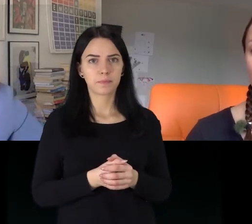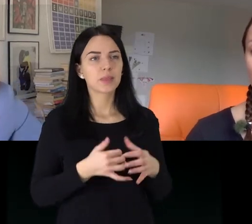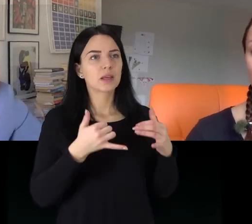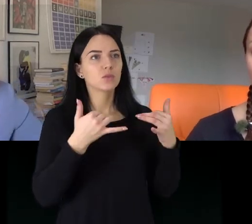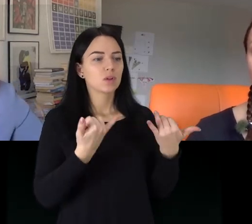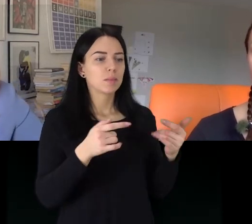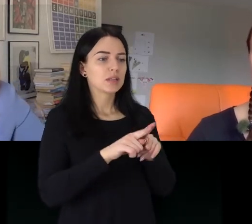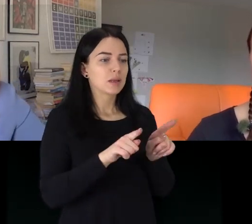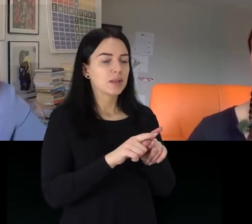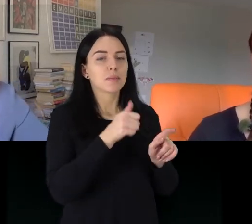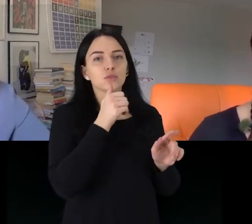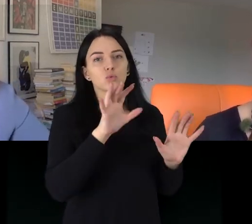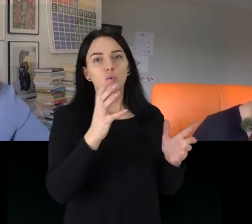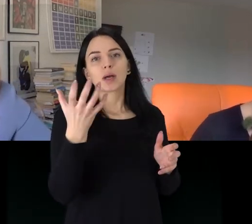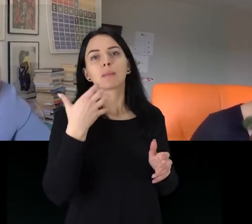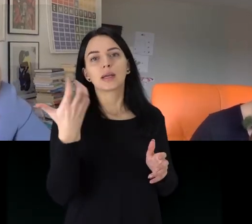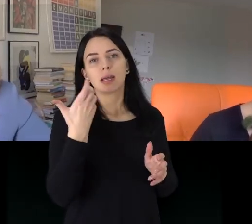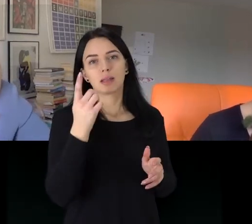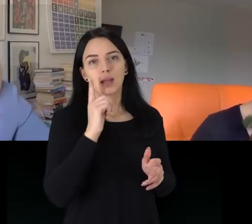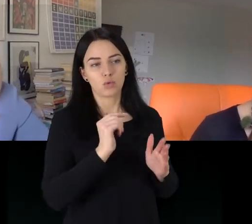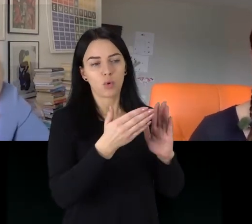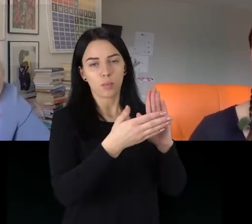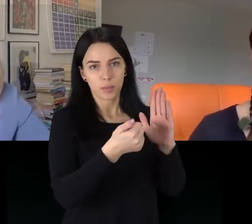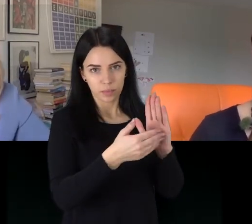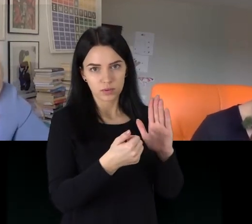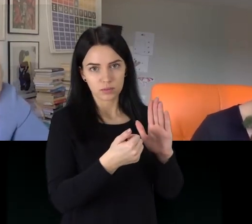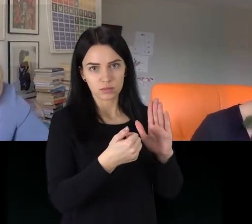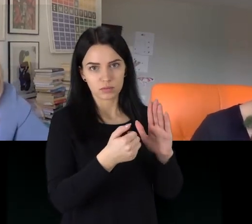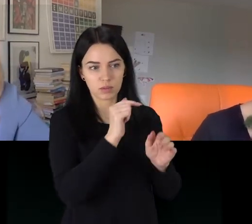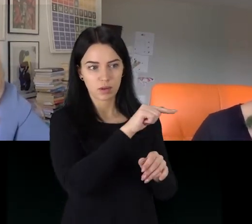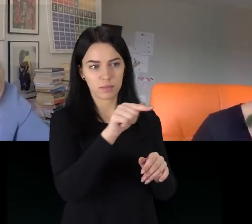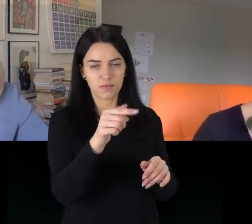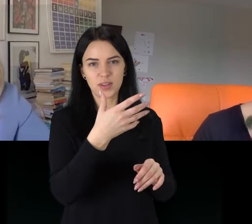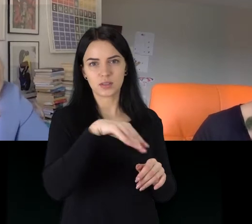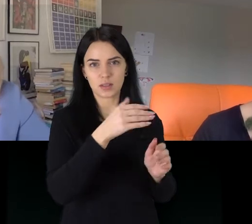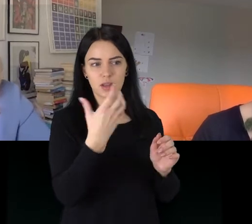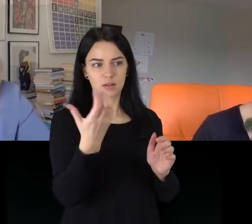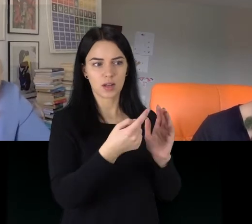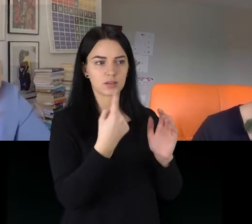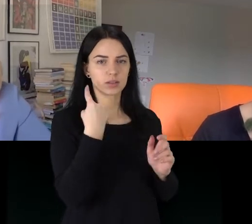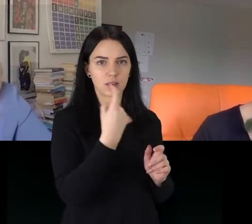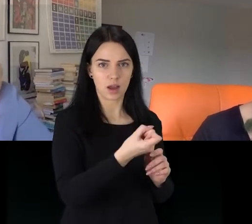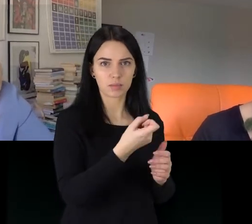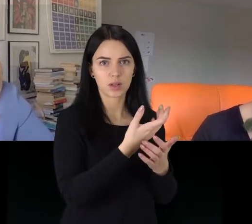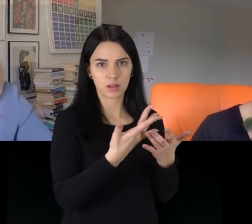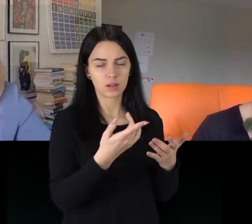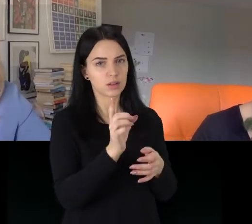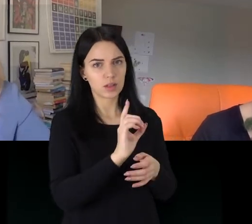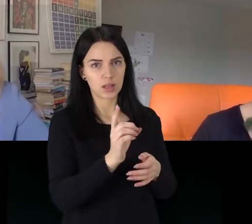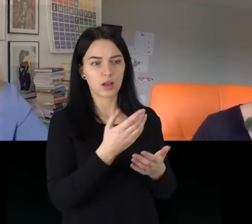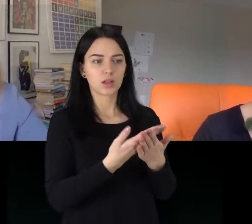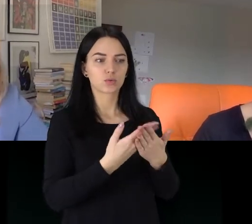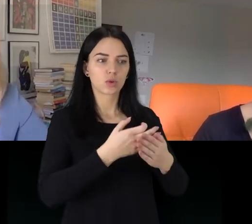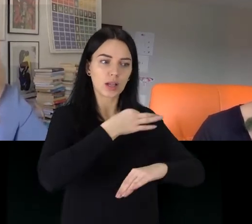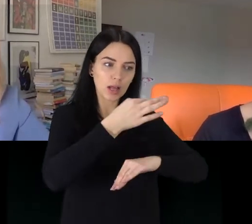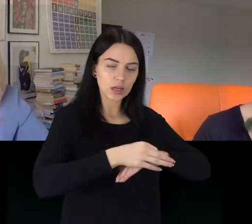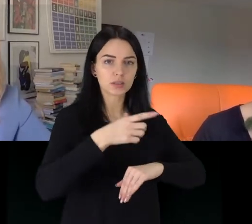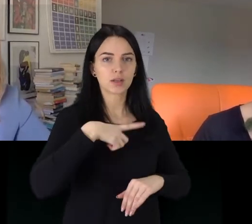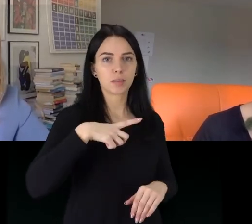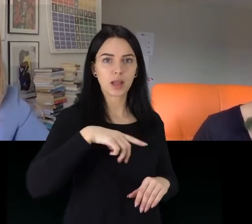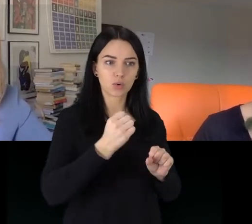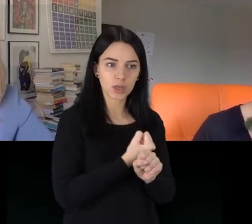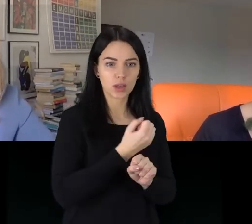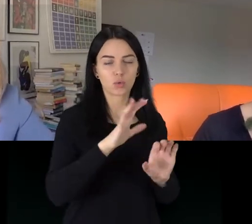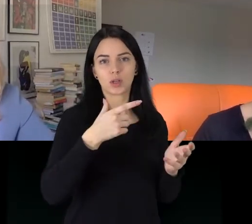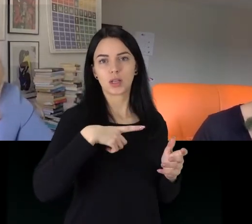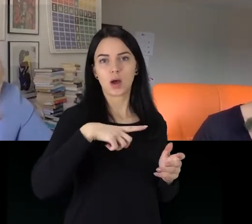norint iškviesti greitąją pagalbą, ar ne, gatvėje, nebe kiekvienas jau ir kviečiam, ar ne, nes reikia prisimti atsakomybę, reikia sulaukti, kitaip dar gausi ir baudą,